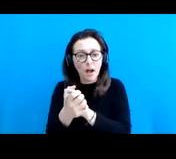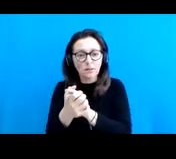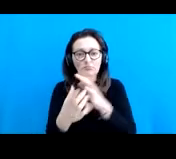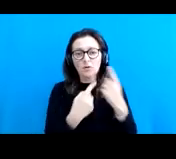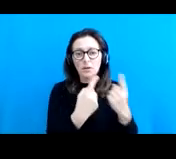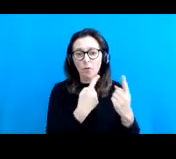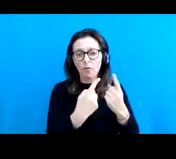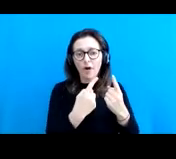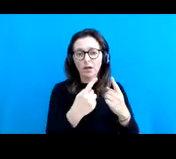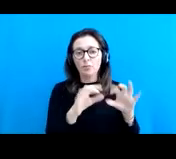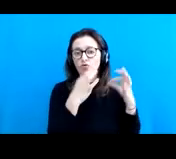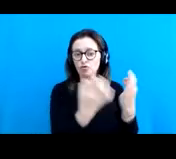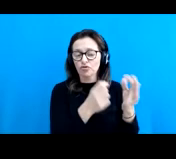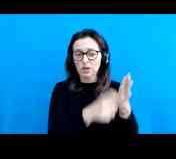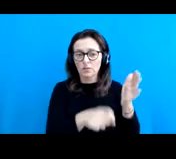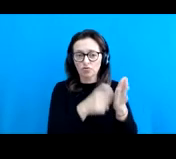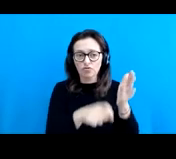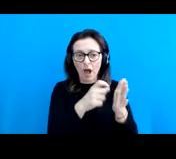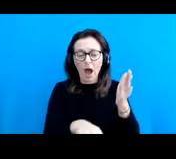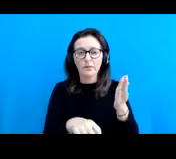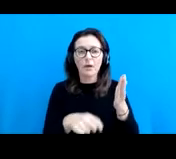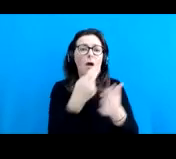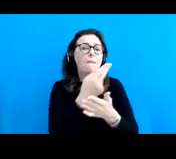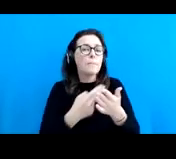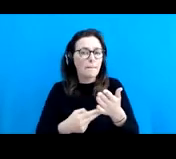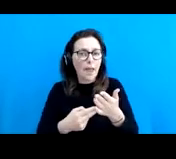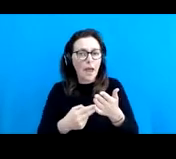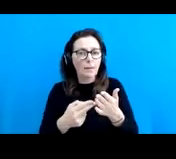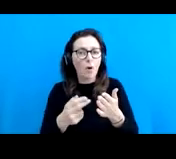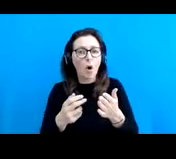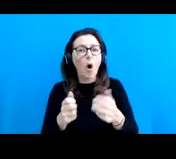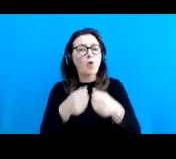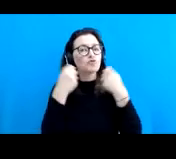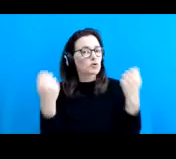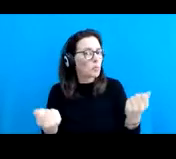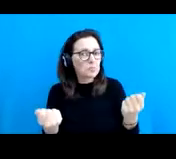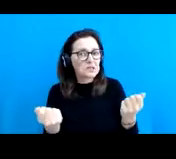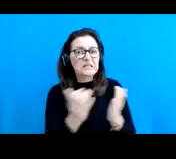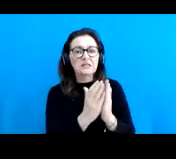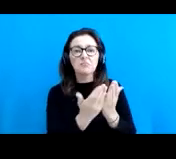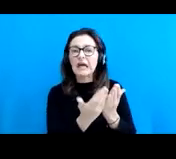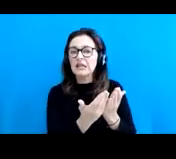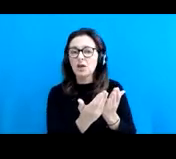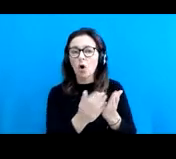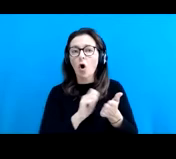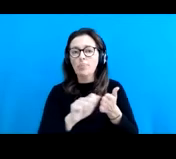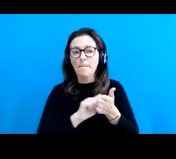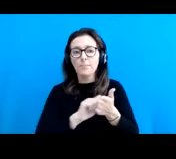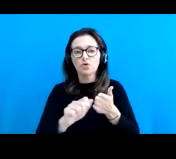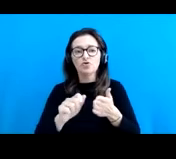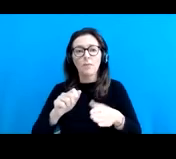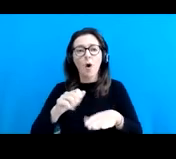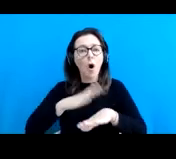družinskimi člani, preberemo časopis ali roman, napišemo SMS sporočilo,